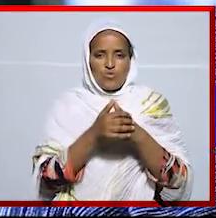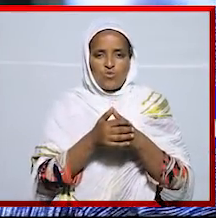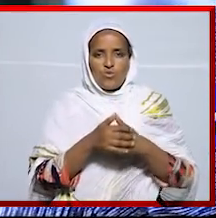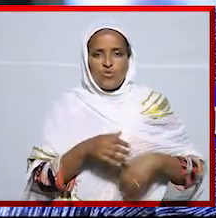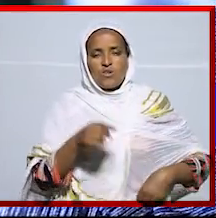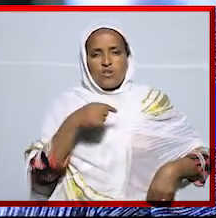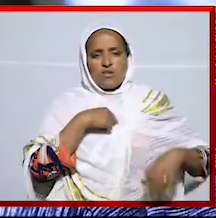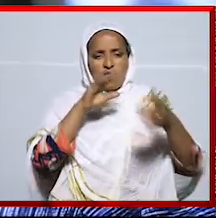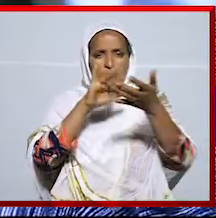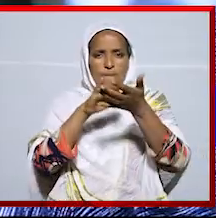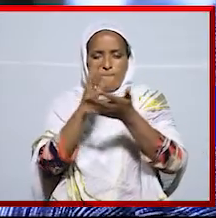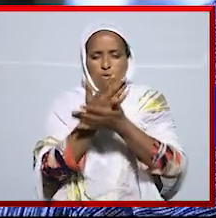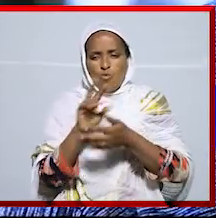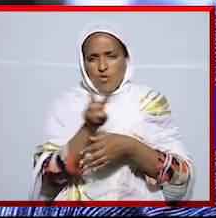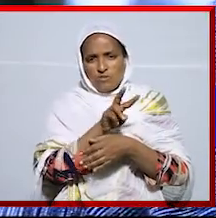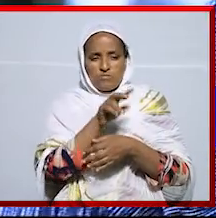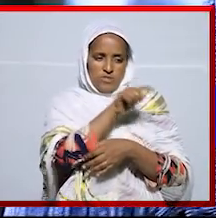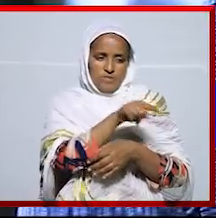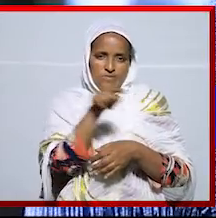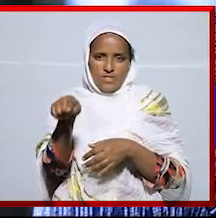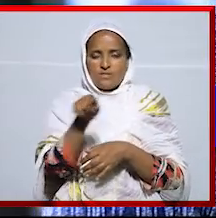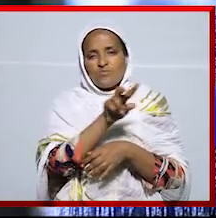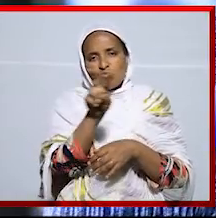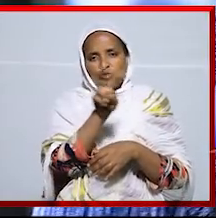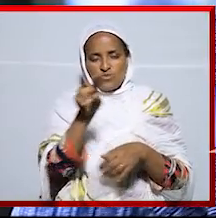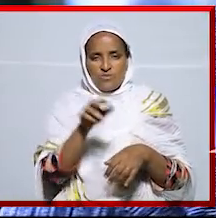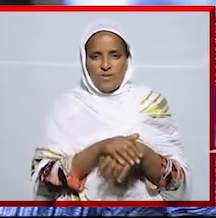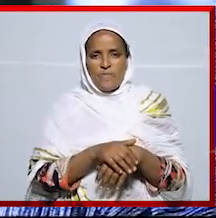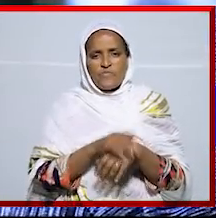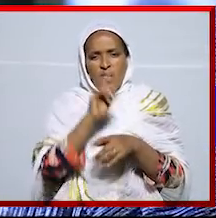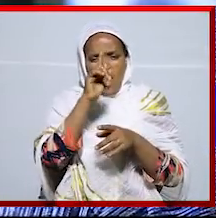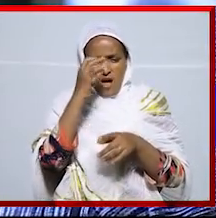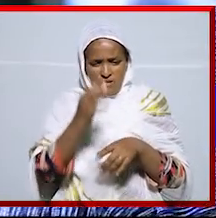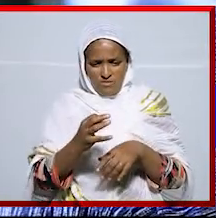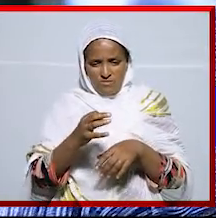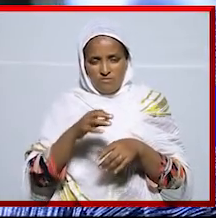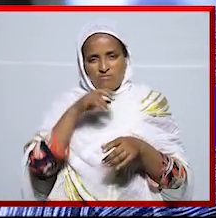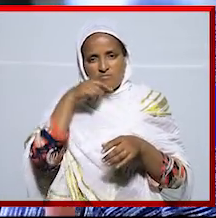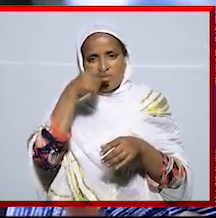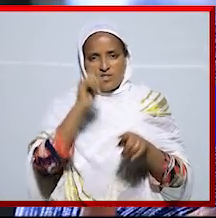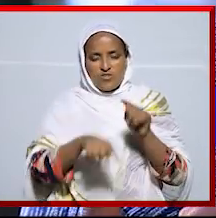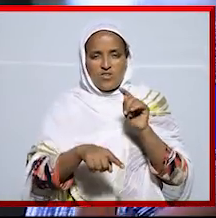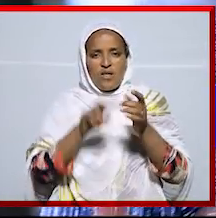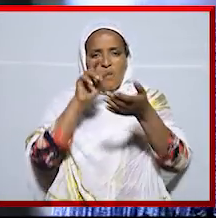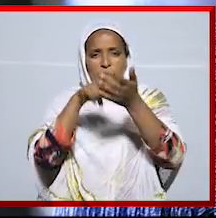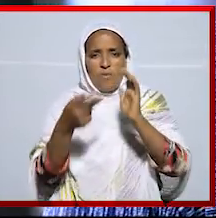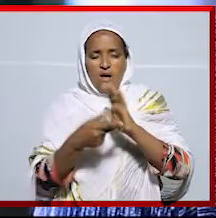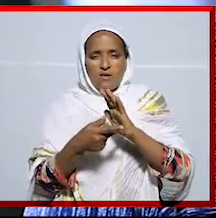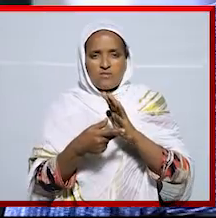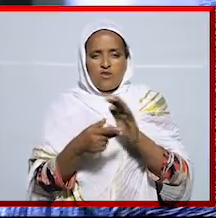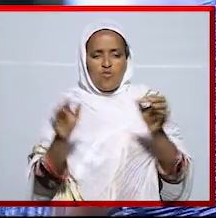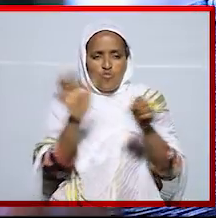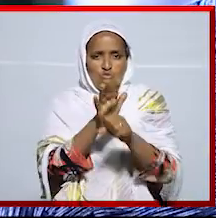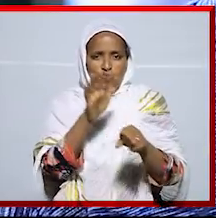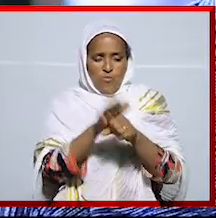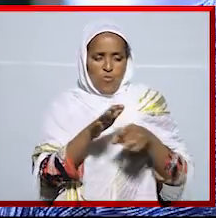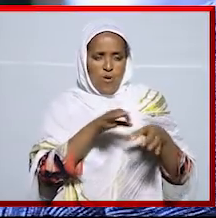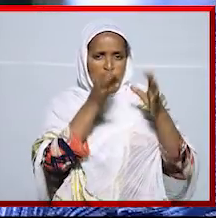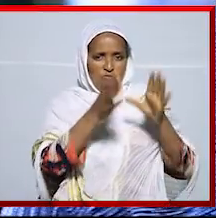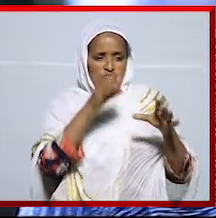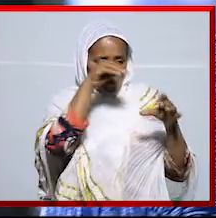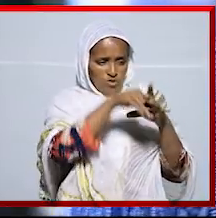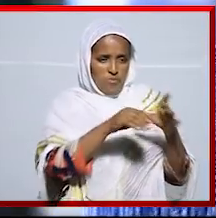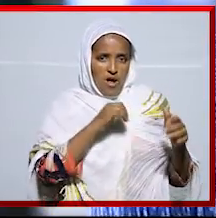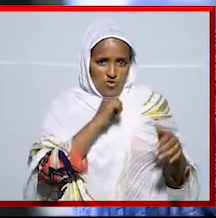ዓለማዊነትን እና መንፈሳዊነትን ማስኬድ የምንችለው መጥፎ ነገሮችን አውጥተን ወይንም ዓለም ለእኔ ትጠቅመኛለች ከምለው ነገር አንጻር አይቸው፣ መንፈሳዊነቱን